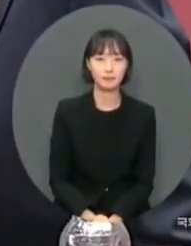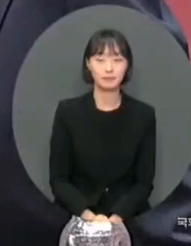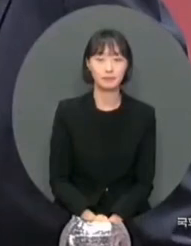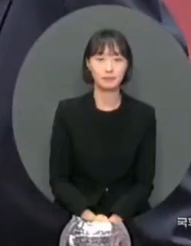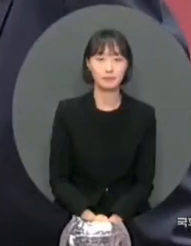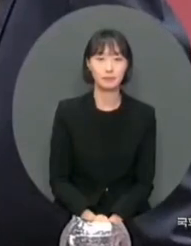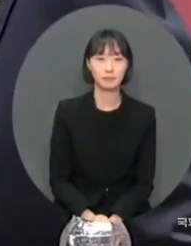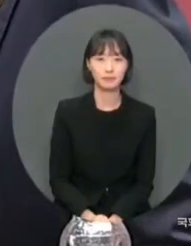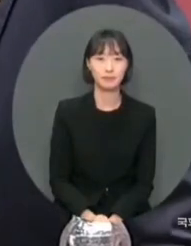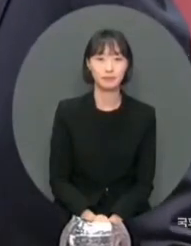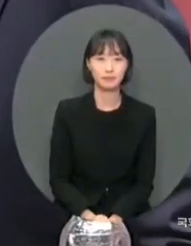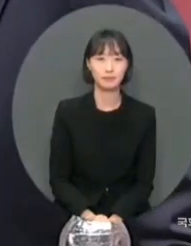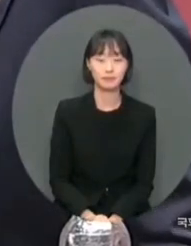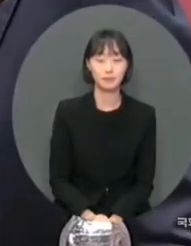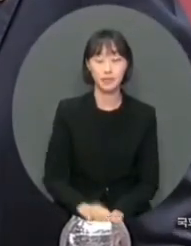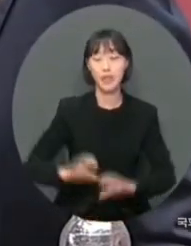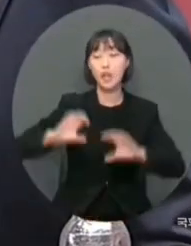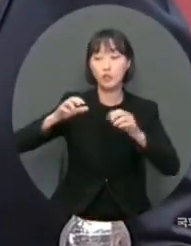자,